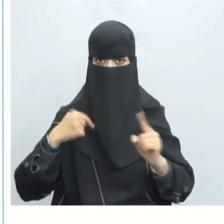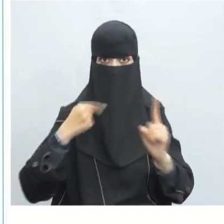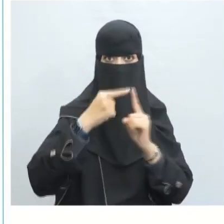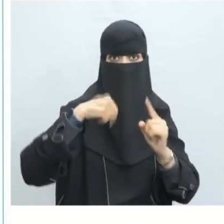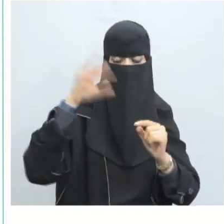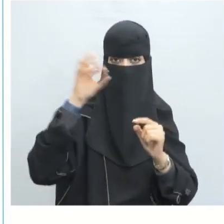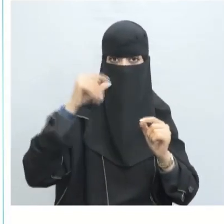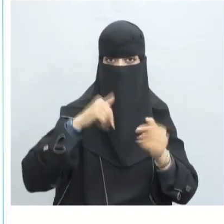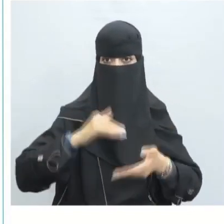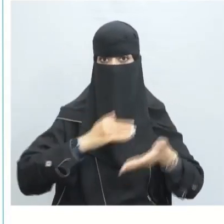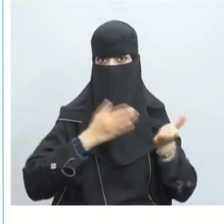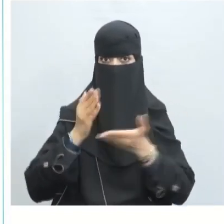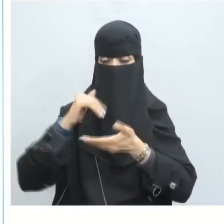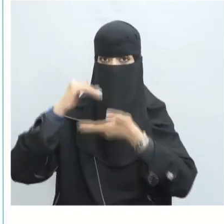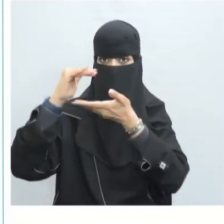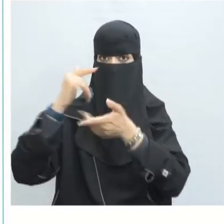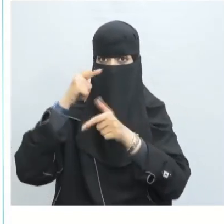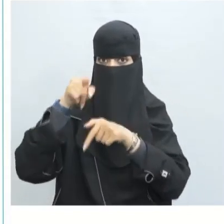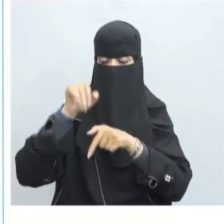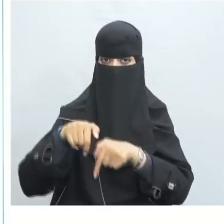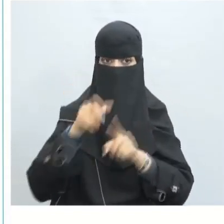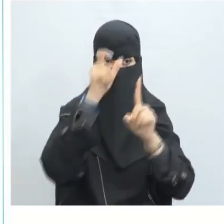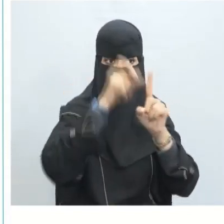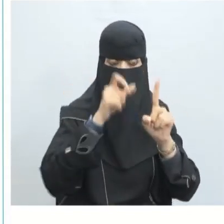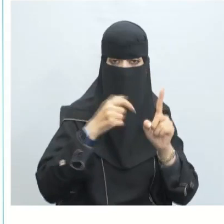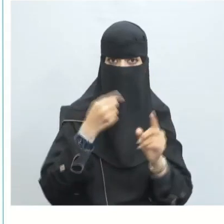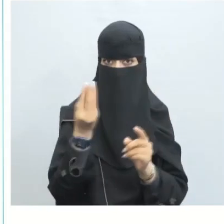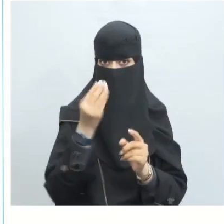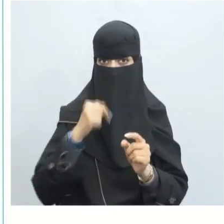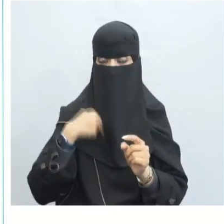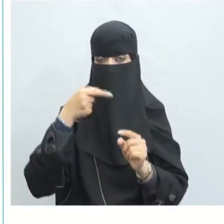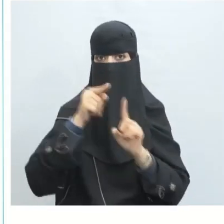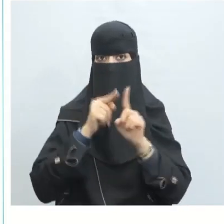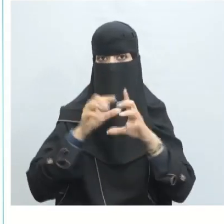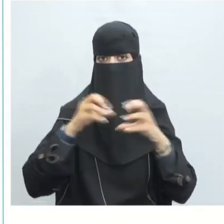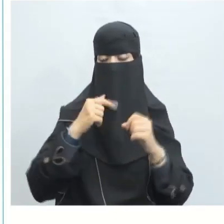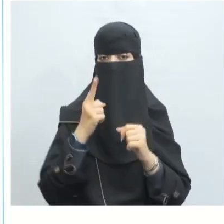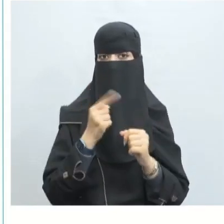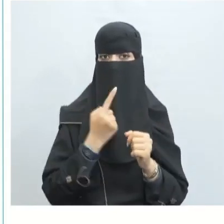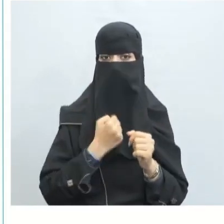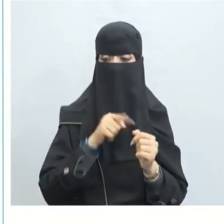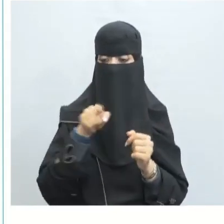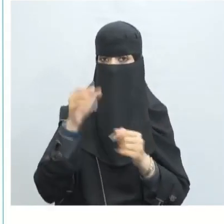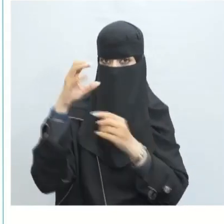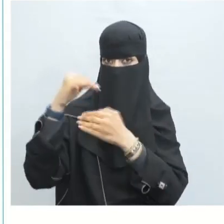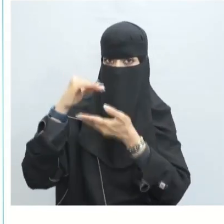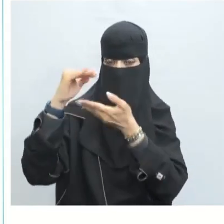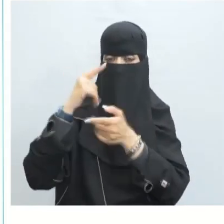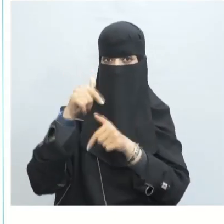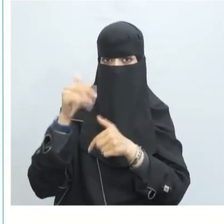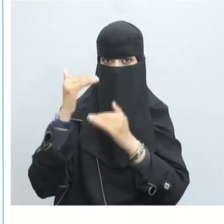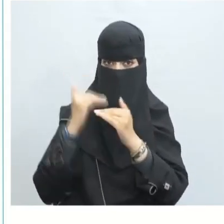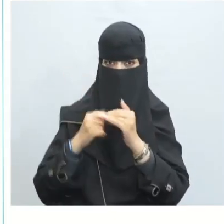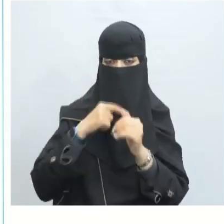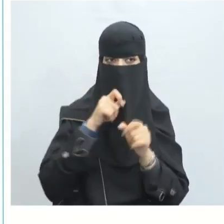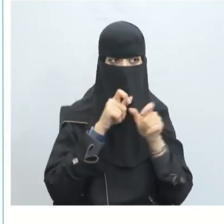منتجاتها وبالتالي هنا الحضور القليل يدل على ان لا يوجد رغبه لمنتجات هذه الشركه وبالتالي قد